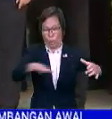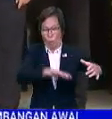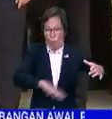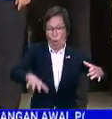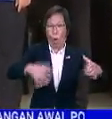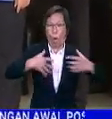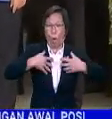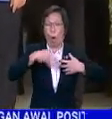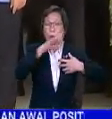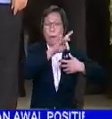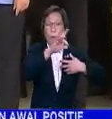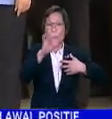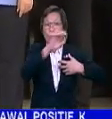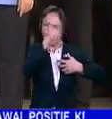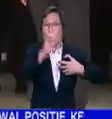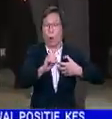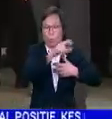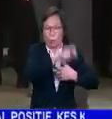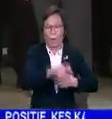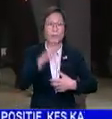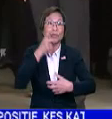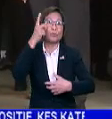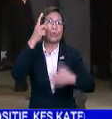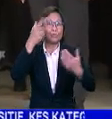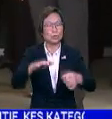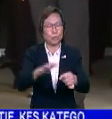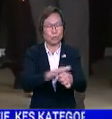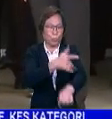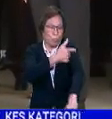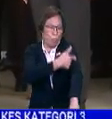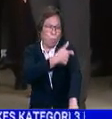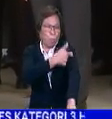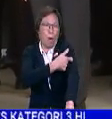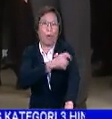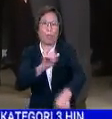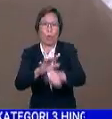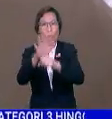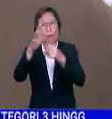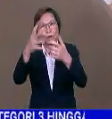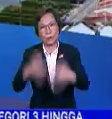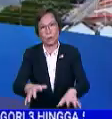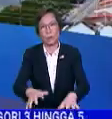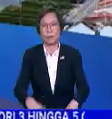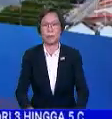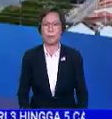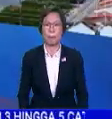dengan 88% populasi dewasa lengkap vaksinasi COVID-19.